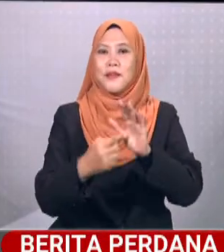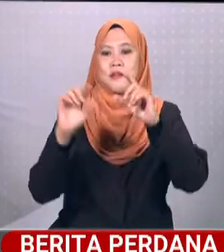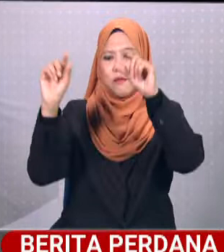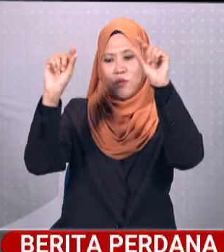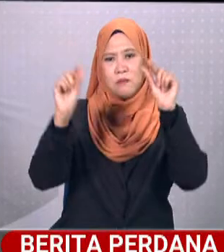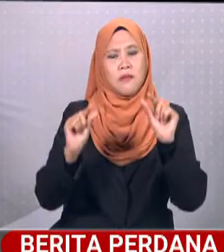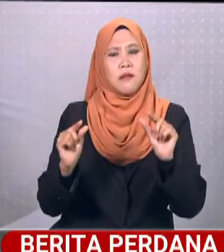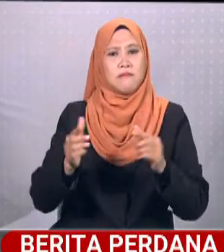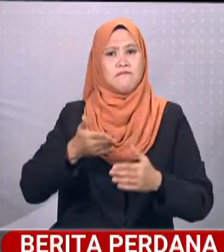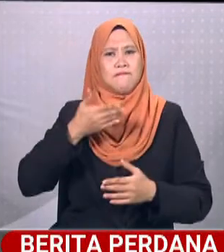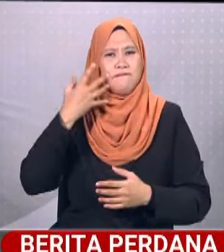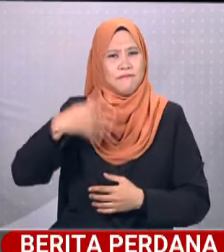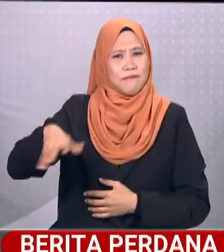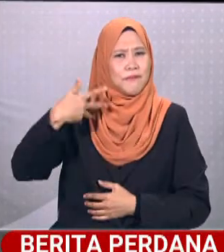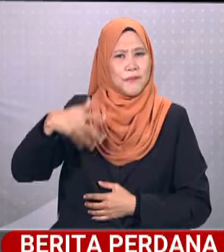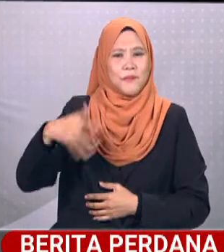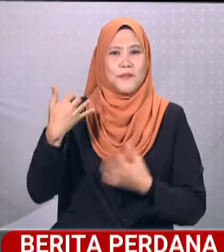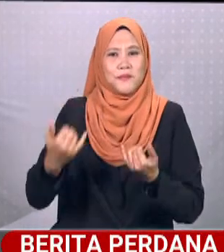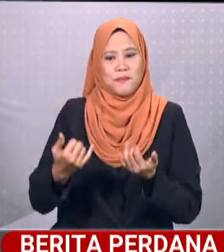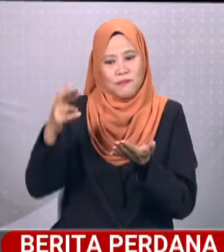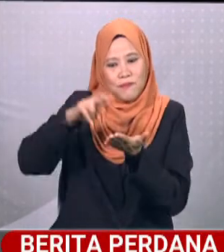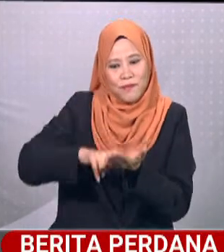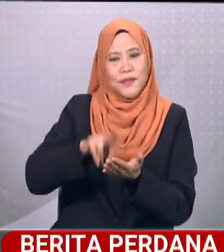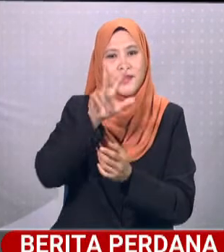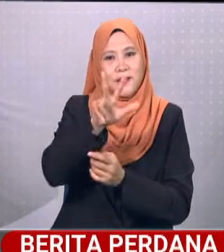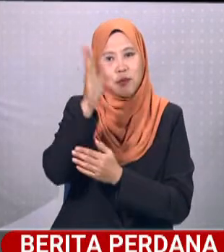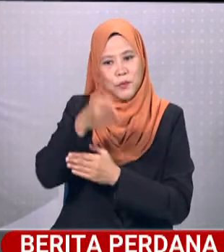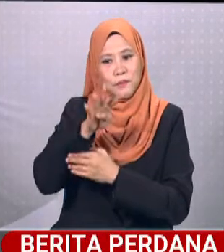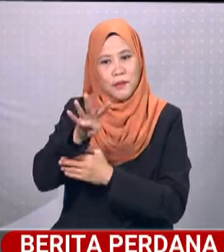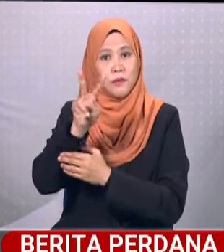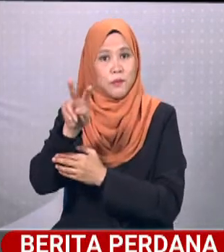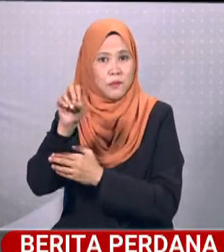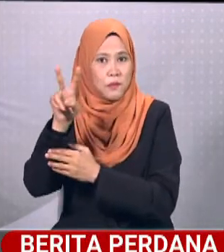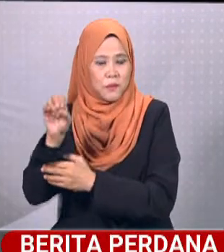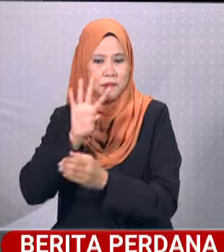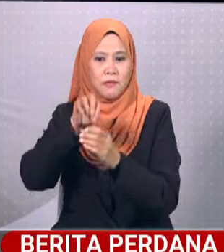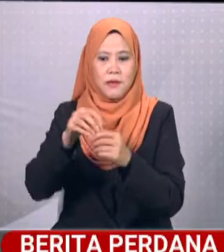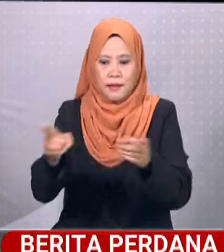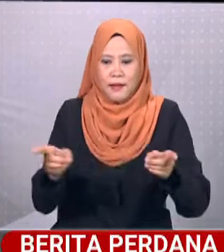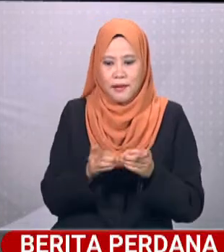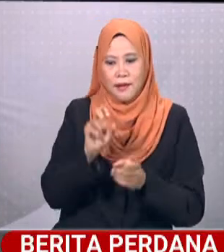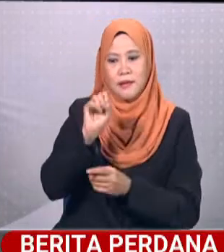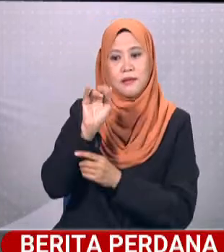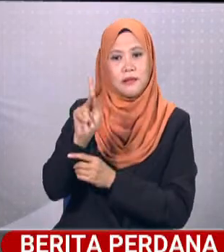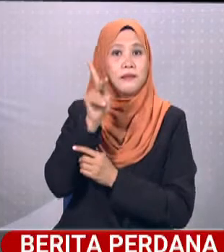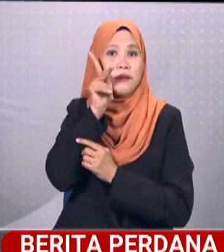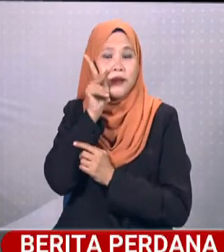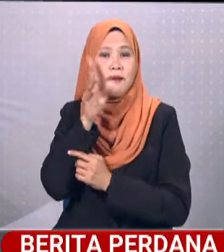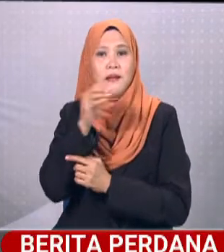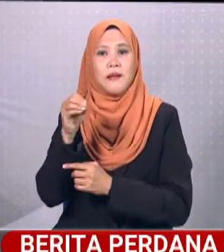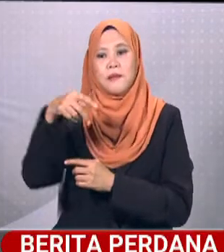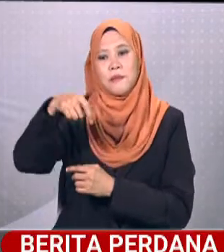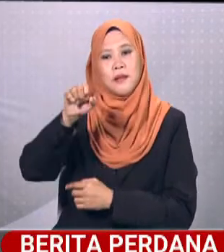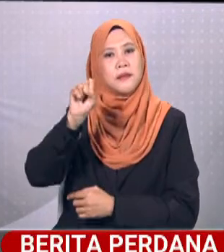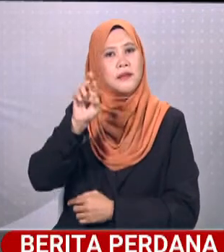gelombang haba yang kini dicatatkan setakat 3 April 2020 melibatkan daerah Sik Kedah dan juga jajahan Pasir